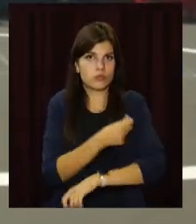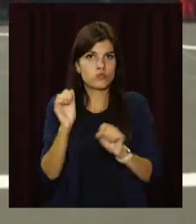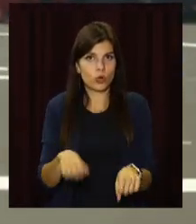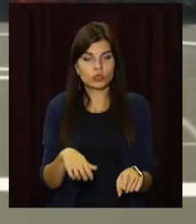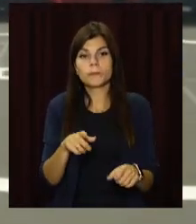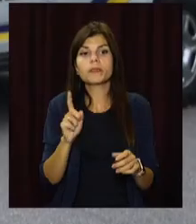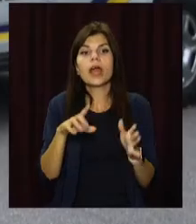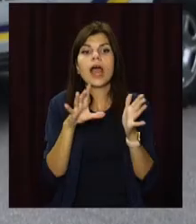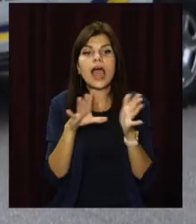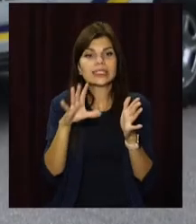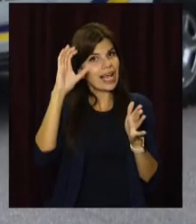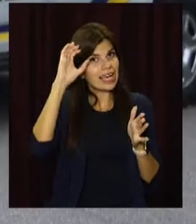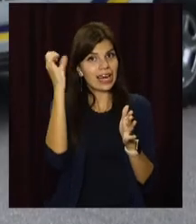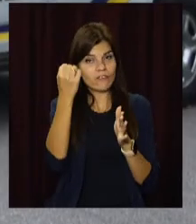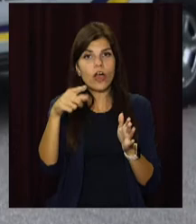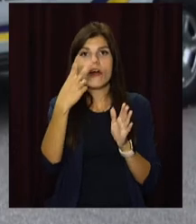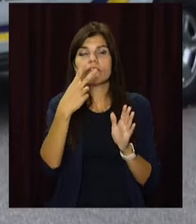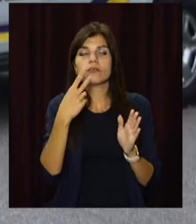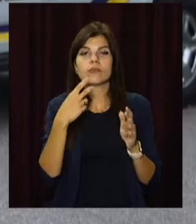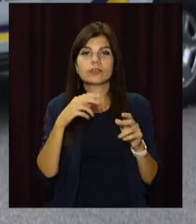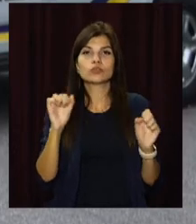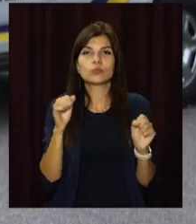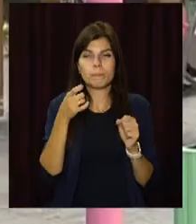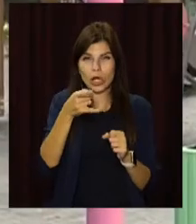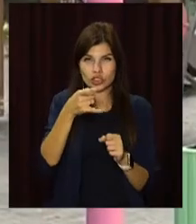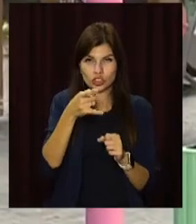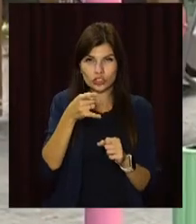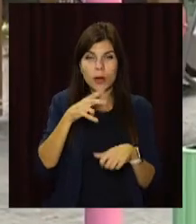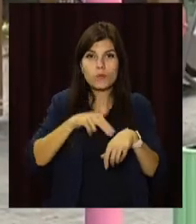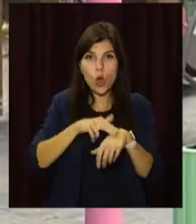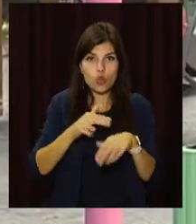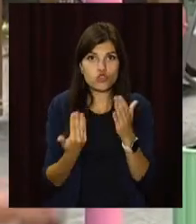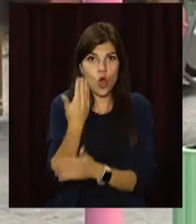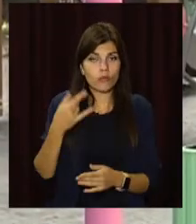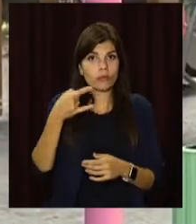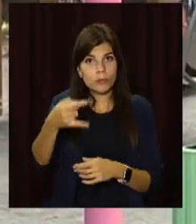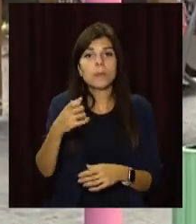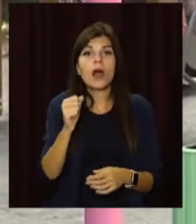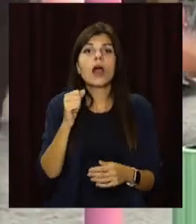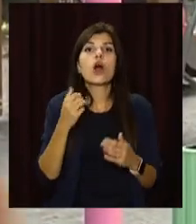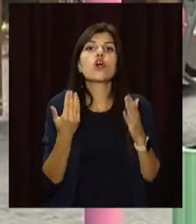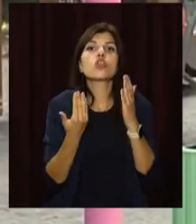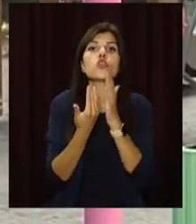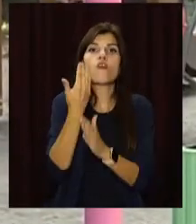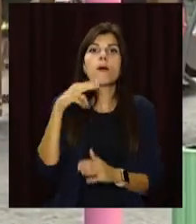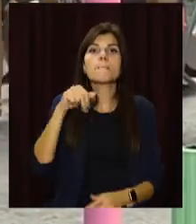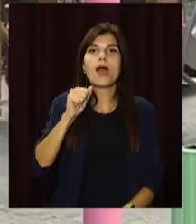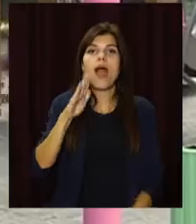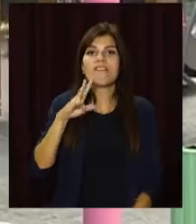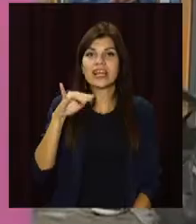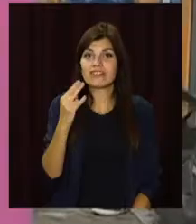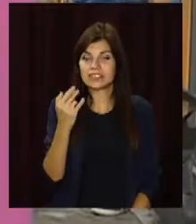допомоги отримала 28 швидких, а поліцейські регіону – 18 нових автівок. А у